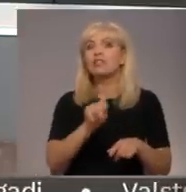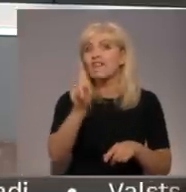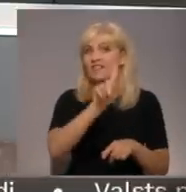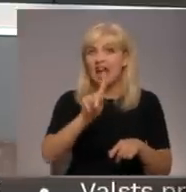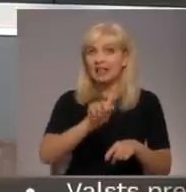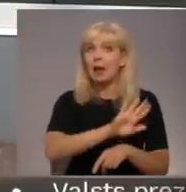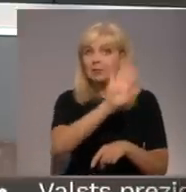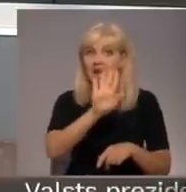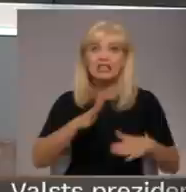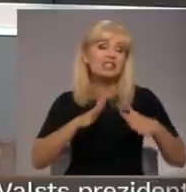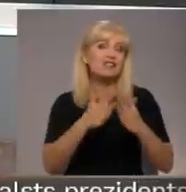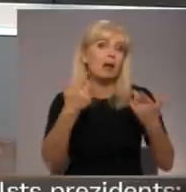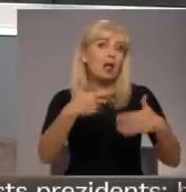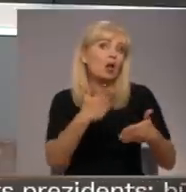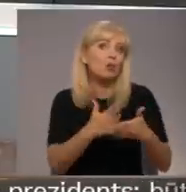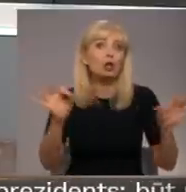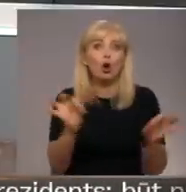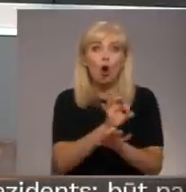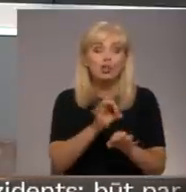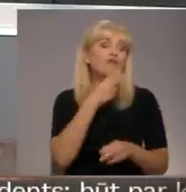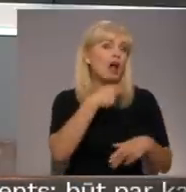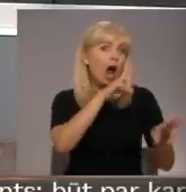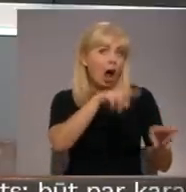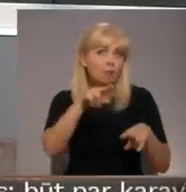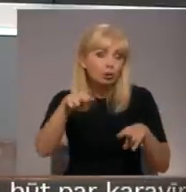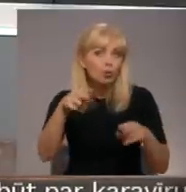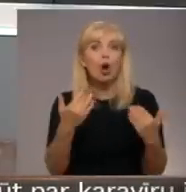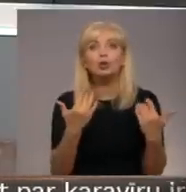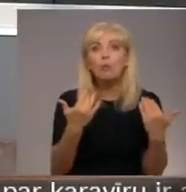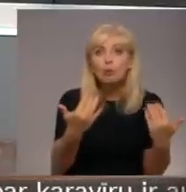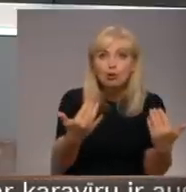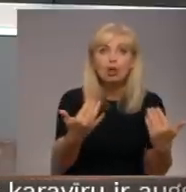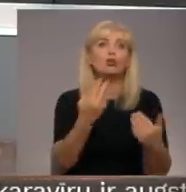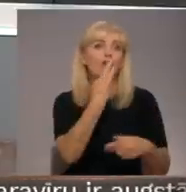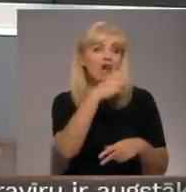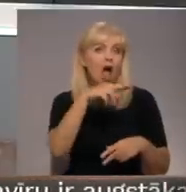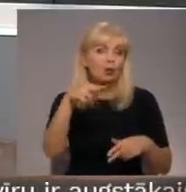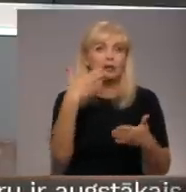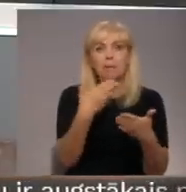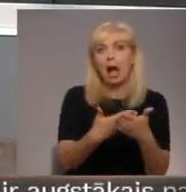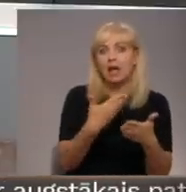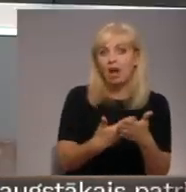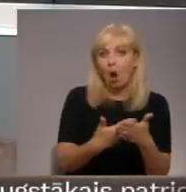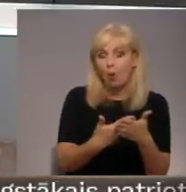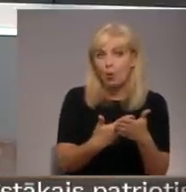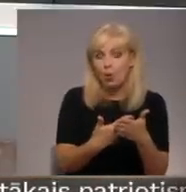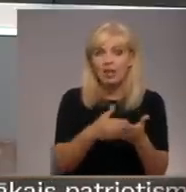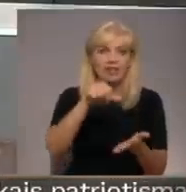laikā notiek koncerti, var apskatīt bruņu tehniku un vērot paraugu demonstrējumus. Vairāk Vitas Anstrates